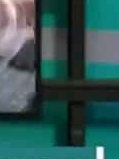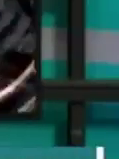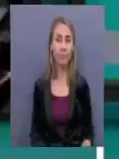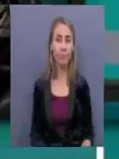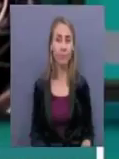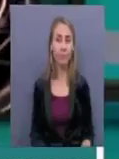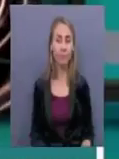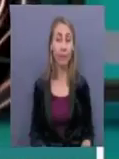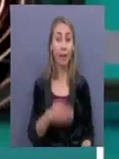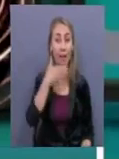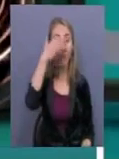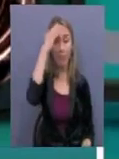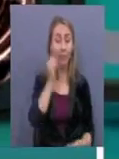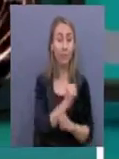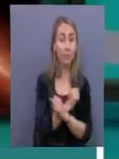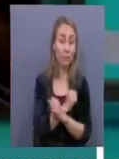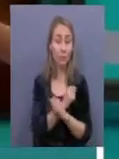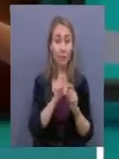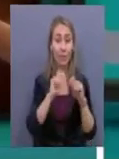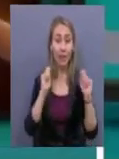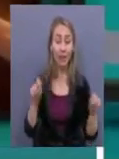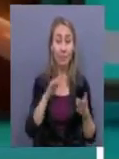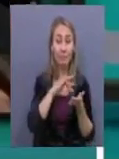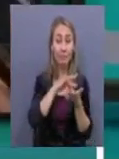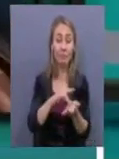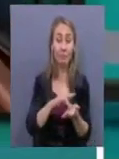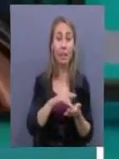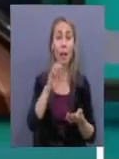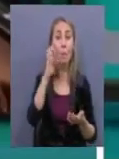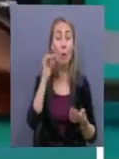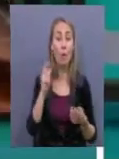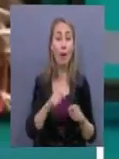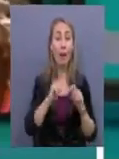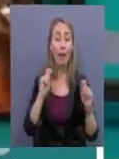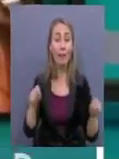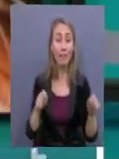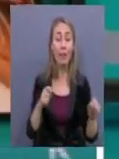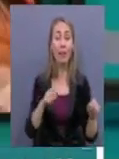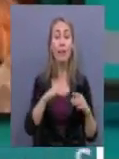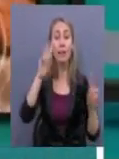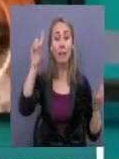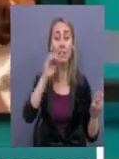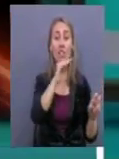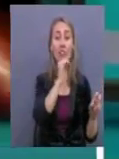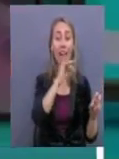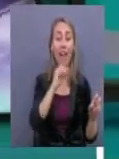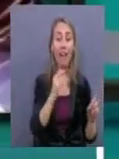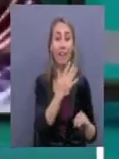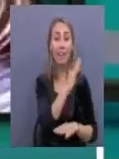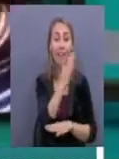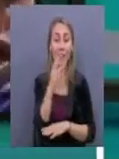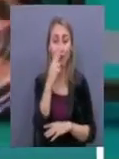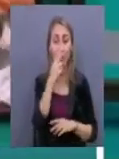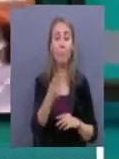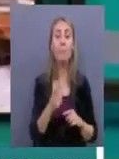Бурабайда жайлау етіні саябағы жазғы маусымның ашылу салтанаты болды. Осыған орай курорт аумағында қатарынан бірнеше шара ұйымдастырылды. Олардың